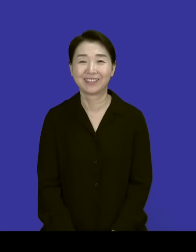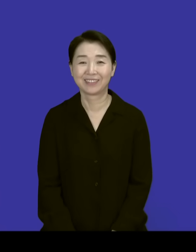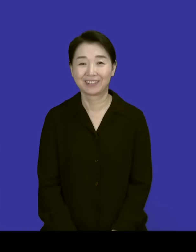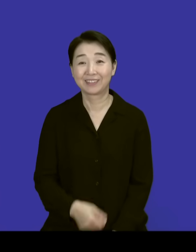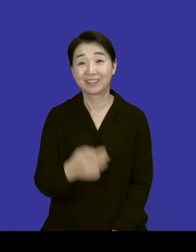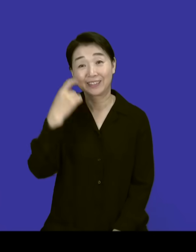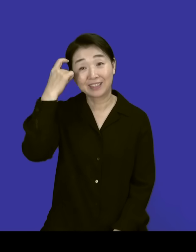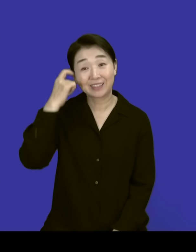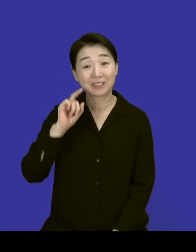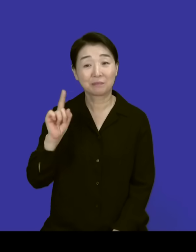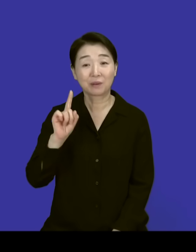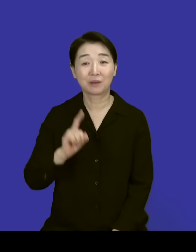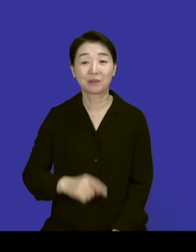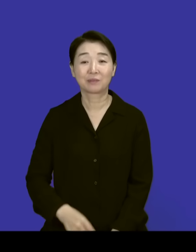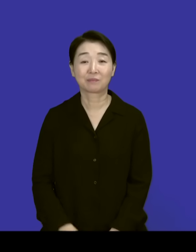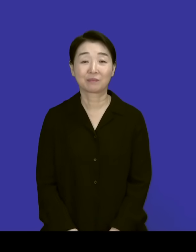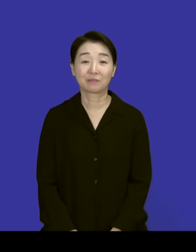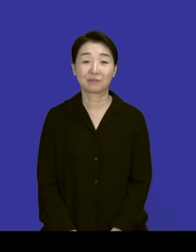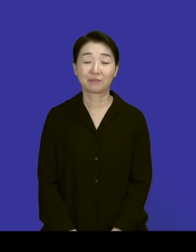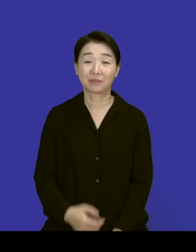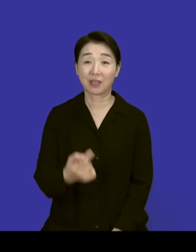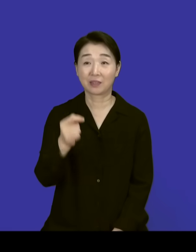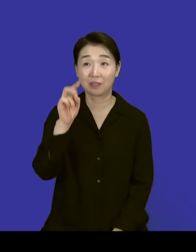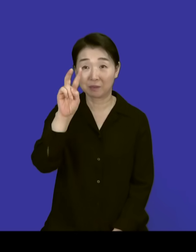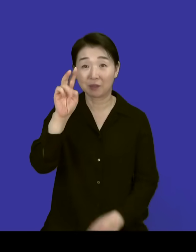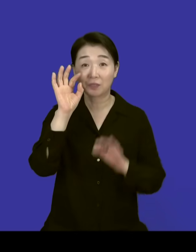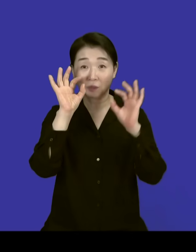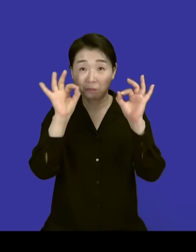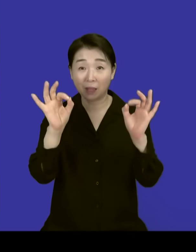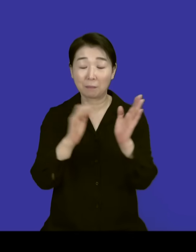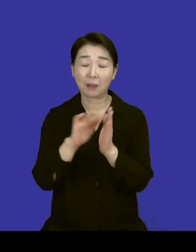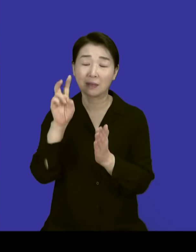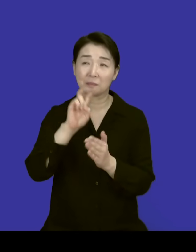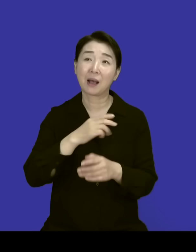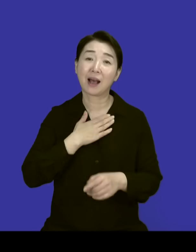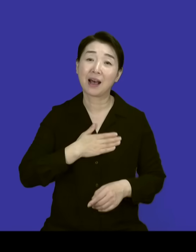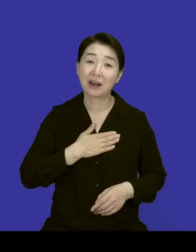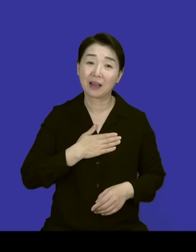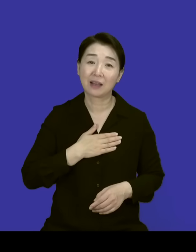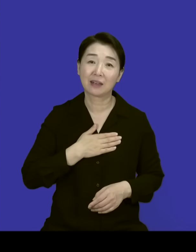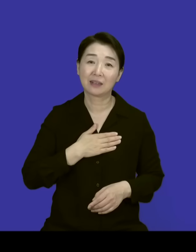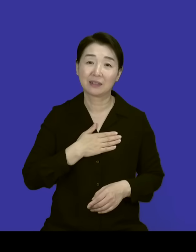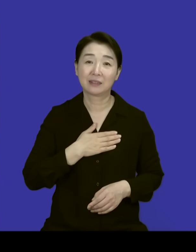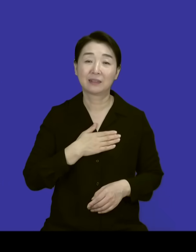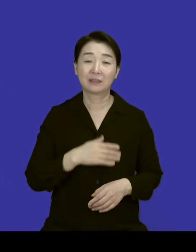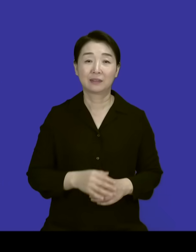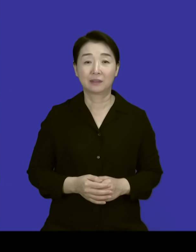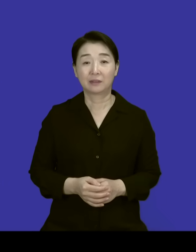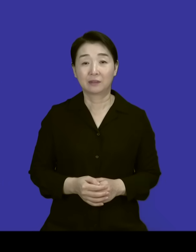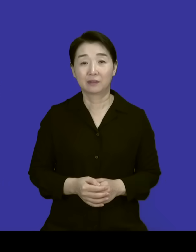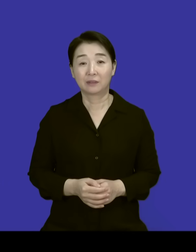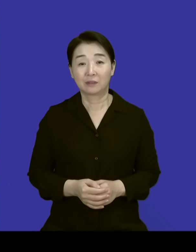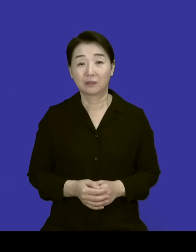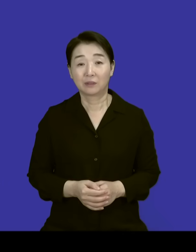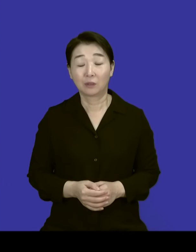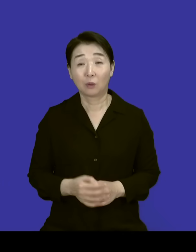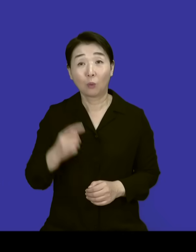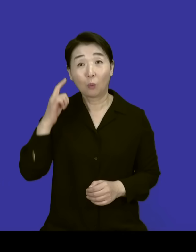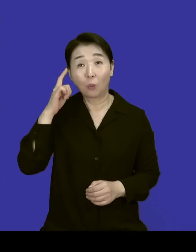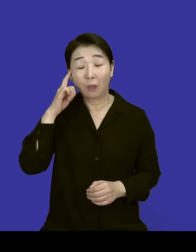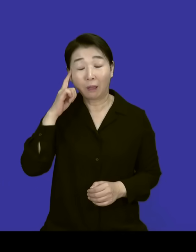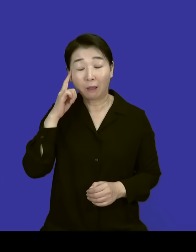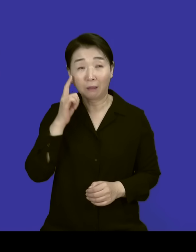어떻게 들으셨어요? 저는 뭐 TV에서 많이 접했고 음악도 많이 접했지만 정말 되게 이중적인 분 같은